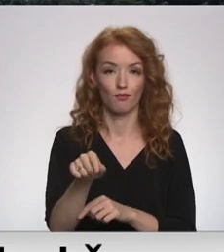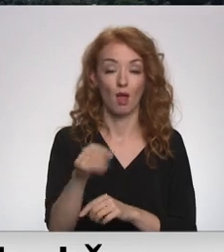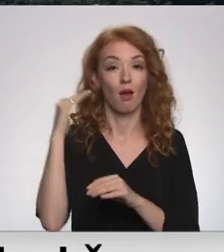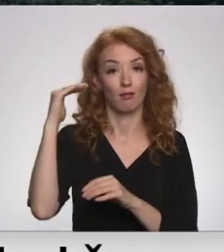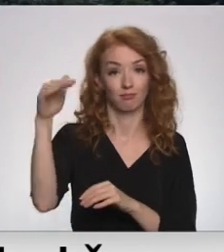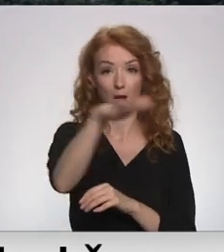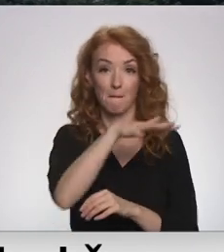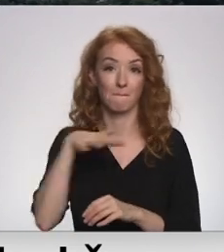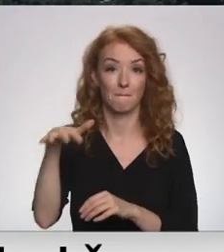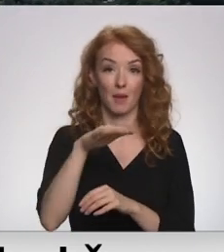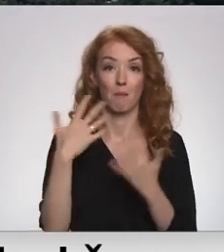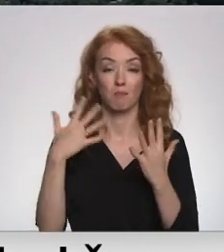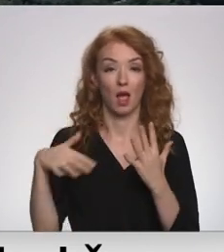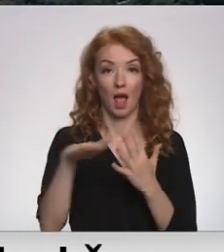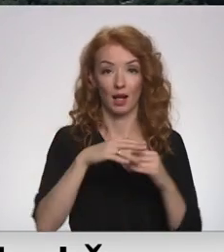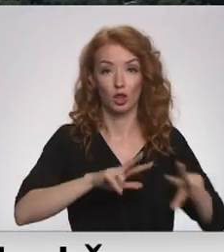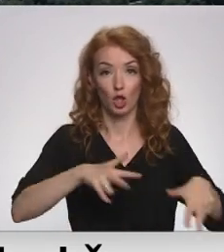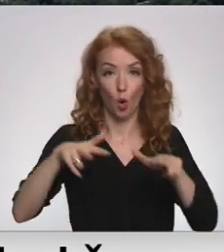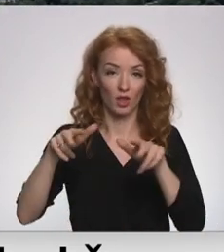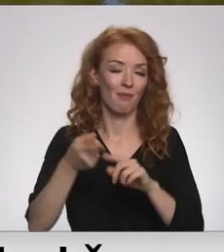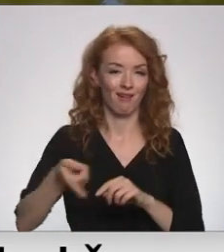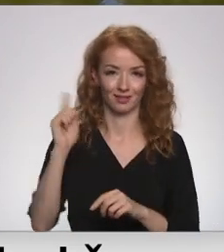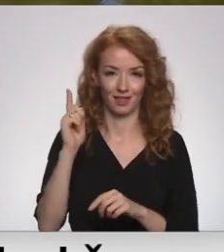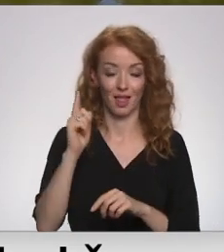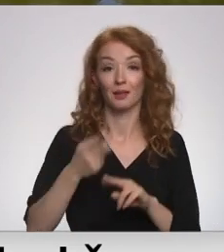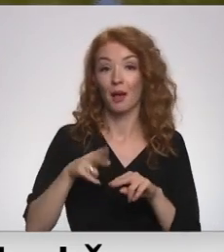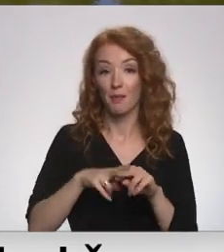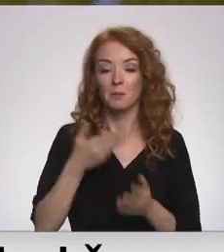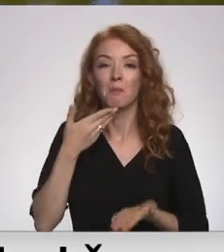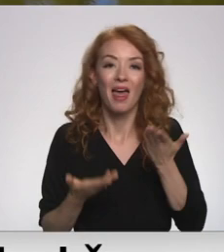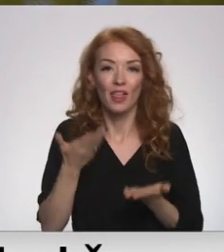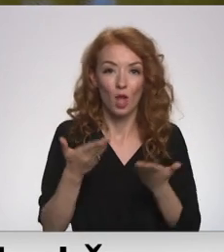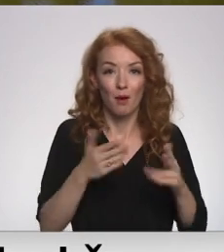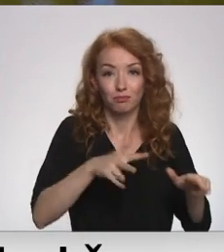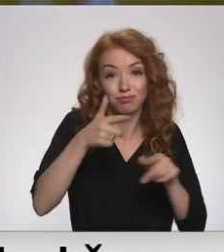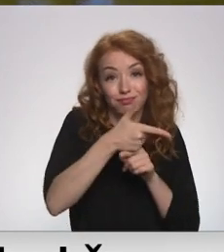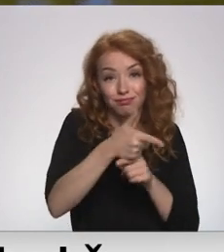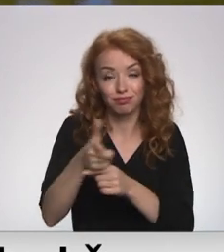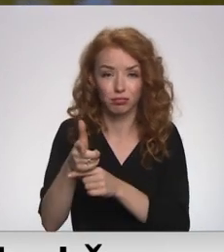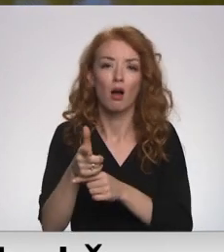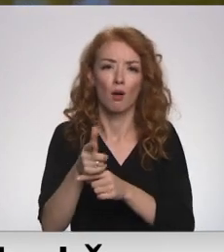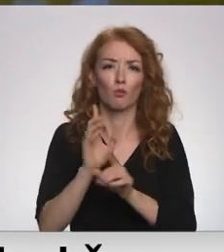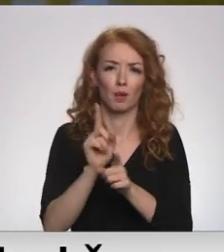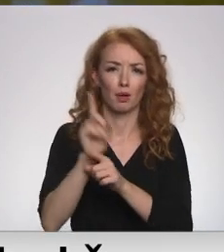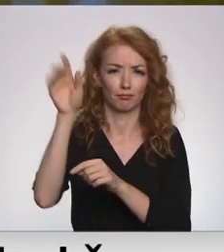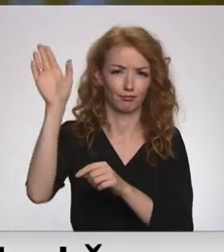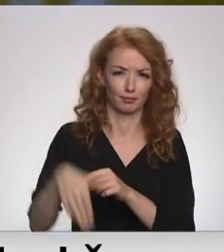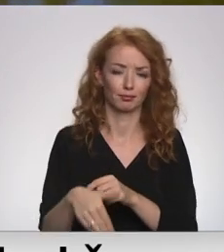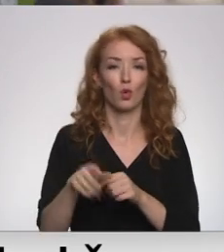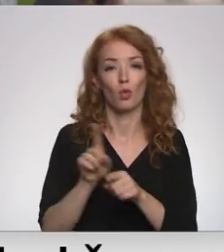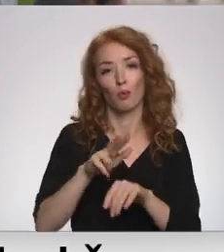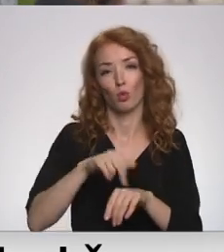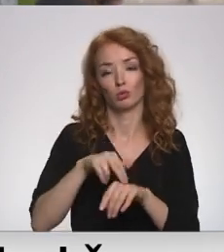telpa uzvaras parka apkārtnē bezpilotu lidaparātiem ir slēgta. Tāpēc mēģinājumi pilotēt dronu tiks novērsti un personas sauks pie